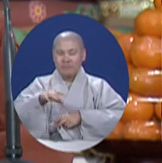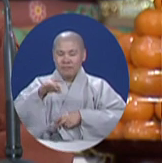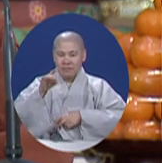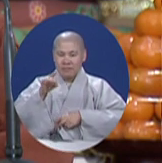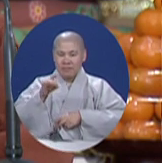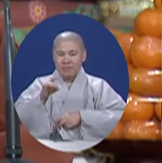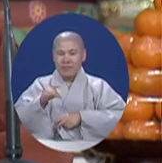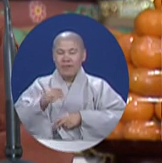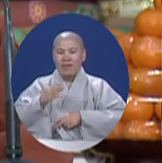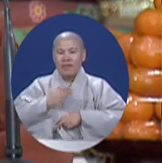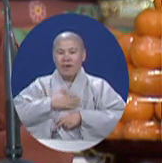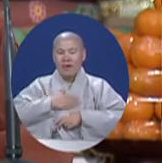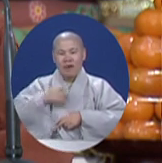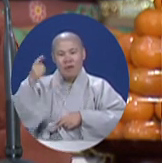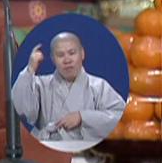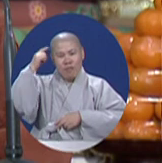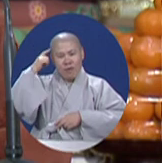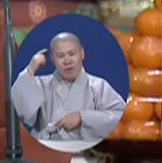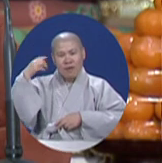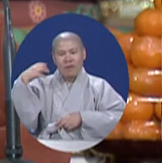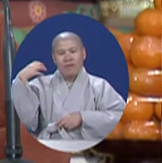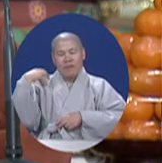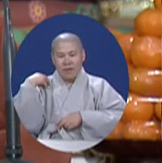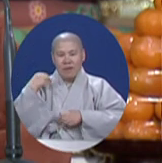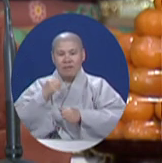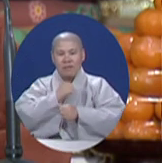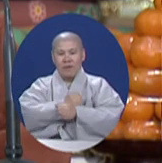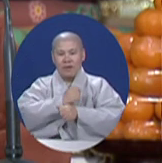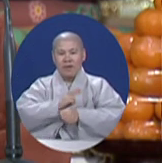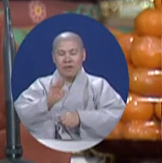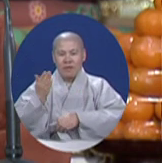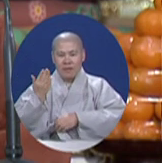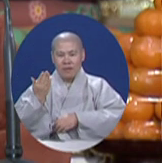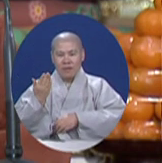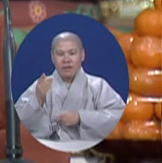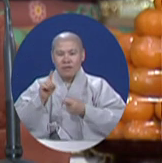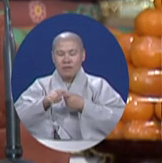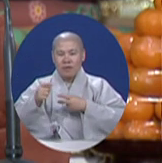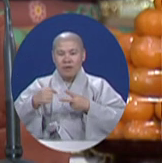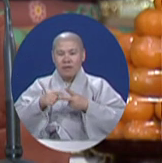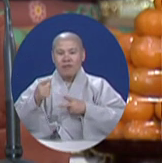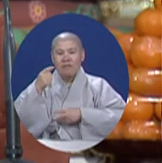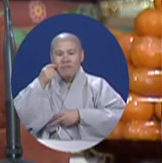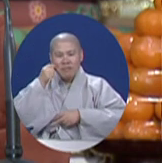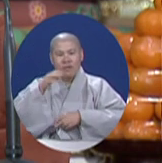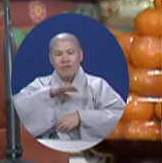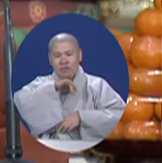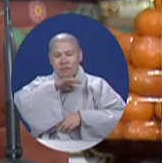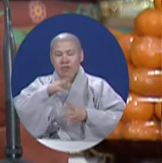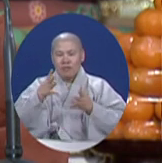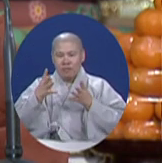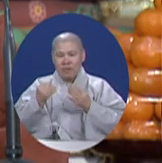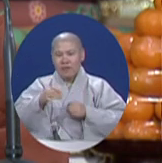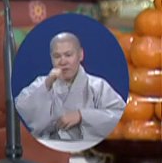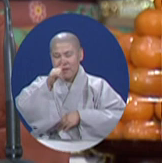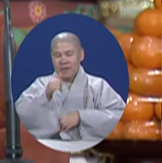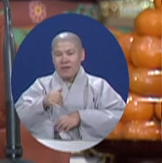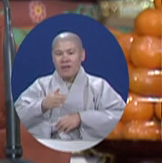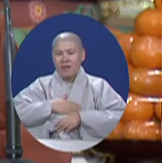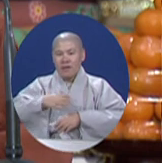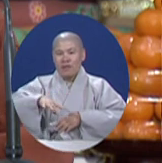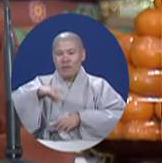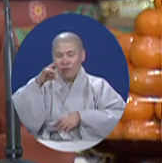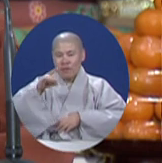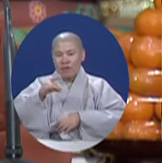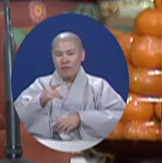처음에는 이 일을 내가 왜 해야 하는지 전혀 이해를 못 해요. 제 자신도 처음에 가서